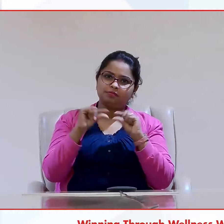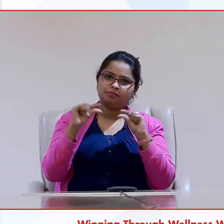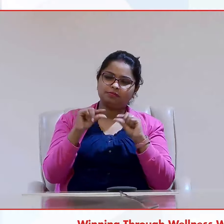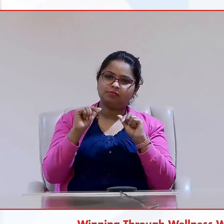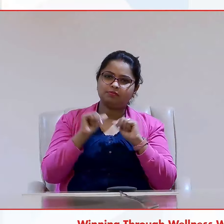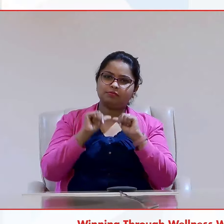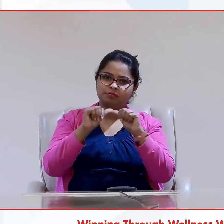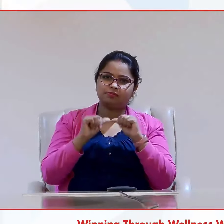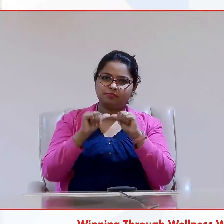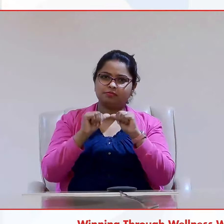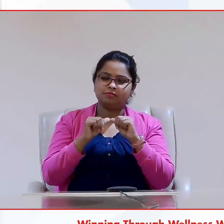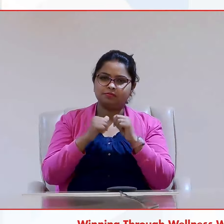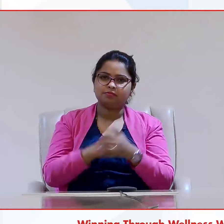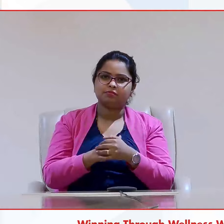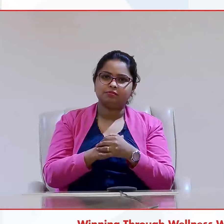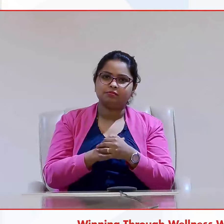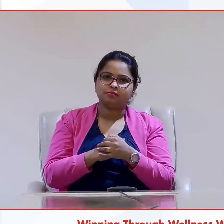सो दैट